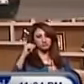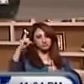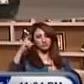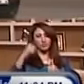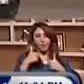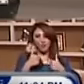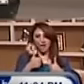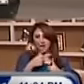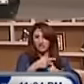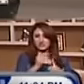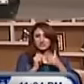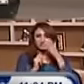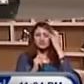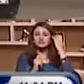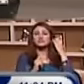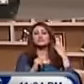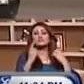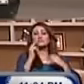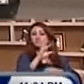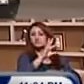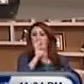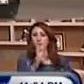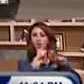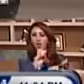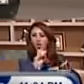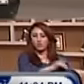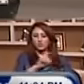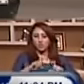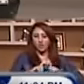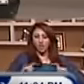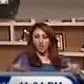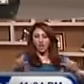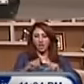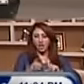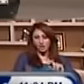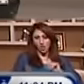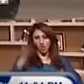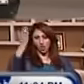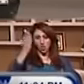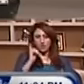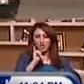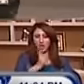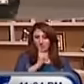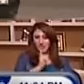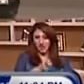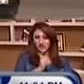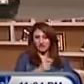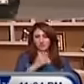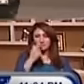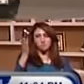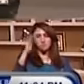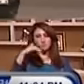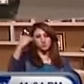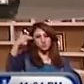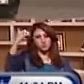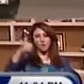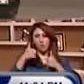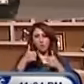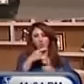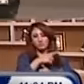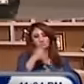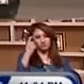الرقي، ويتم اختيار عضو في اللجنة العليا للتعليم لان عنده مشروع نهضوي، يبقى البلد دي فيها امل وفيها خير.